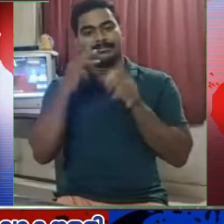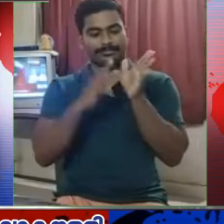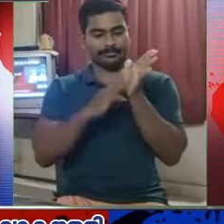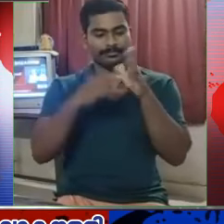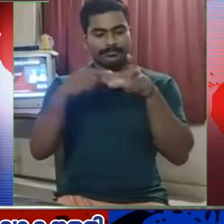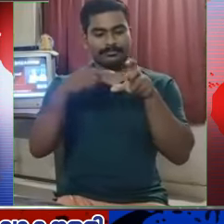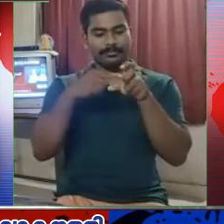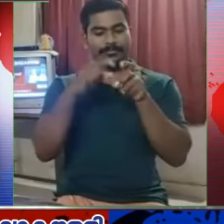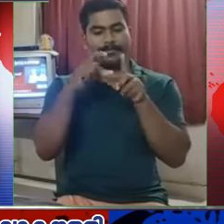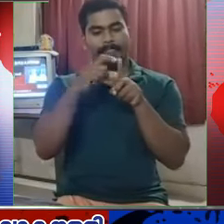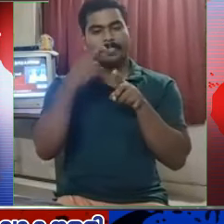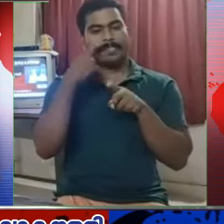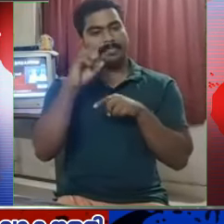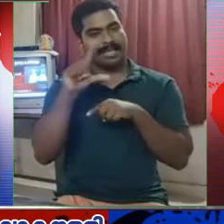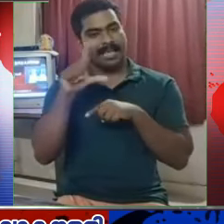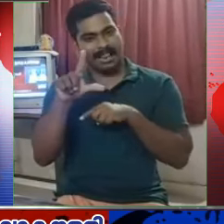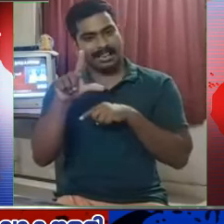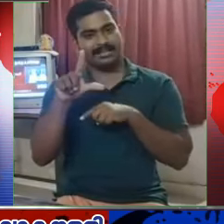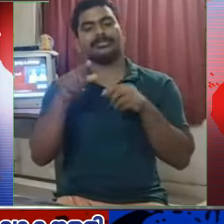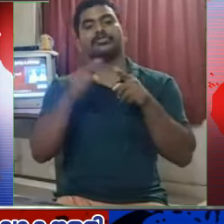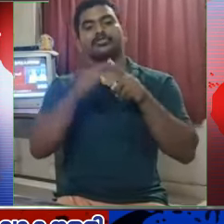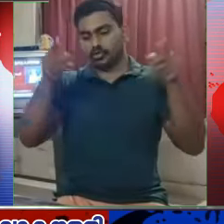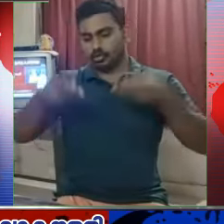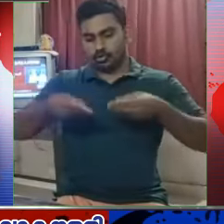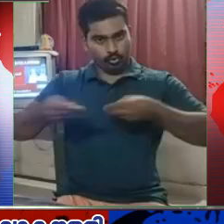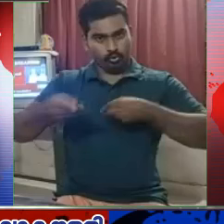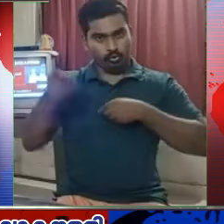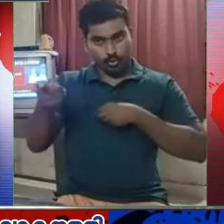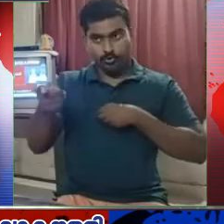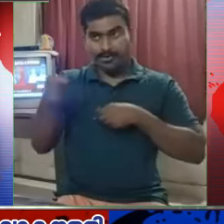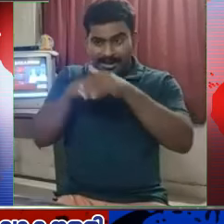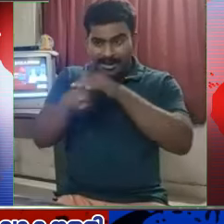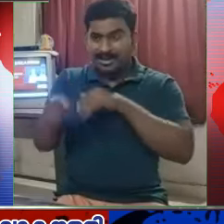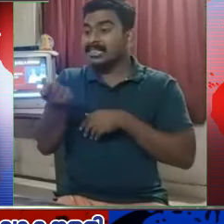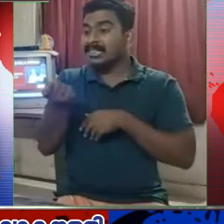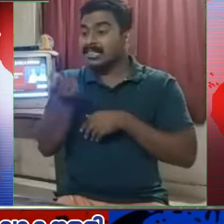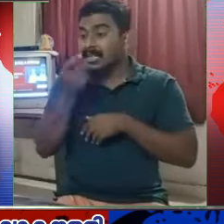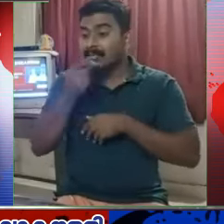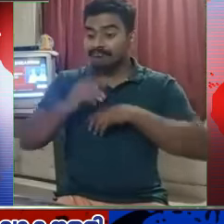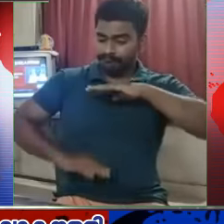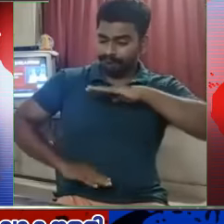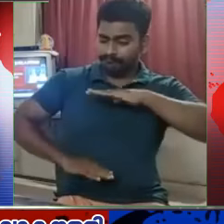1,00,000 കുപ്പിവെള്ളം സംഭാവനയായി പോലീസിനെ ഏൽപ്പിച്ചിട്ടുണ്ട്.